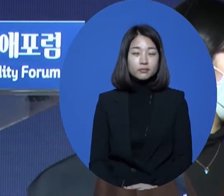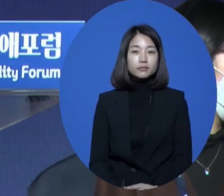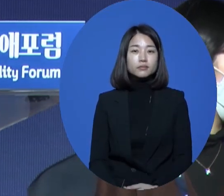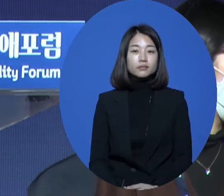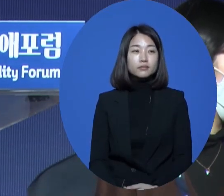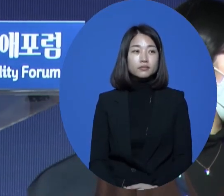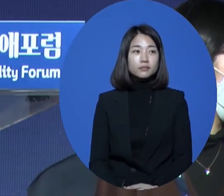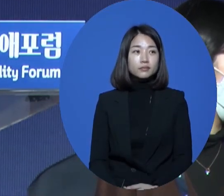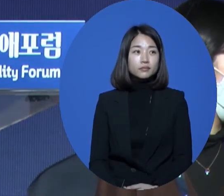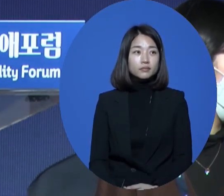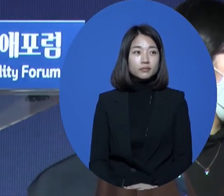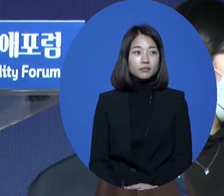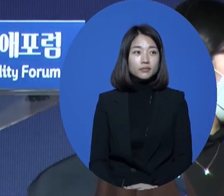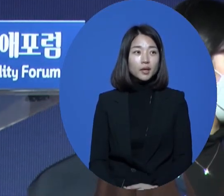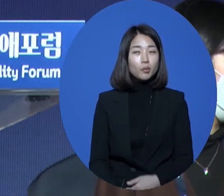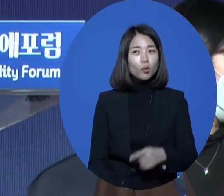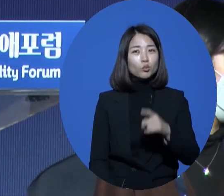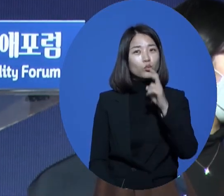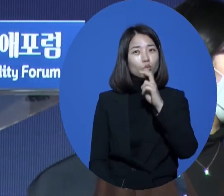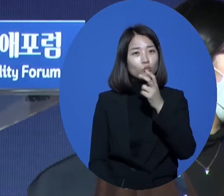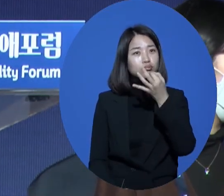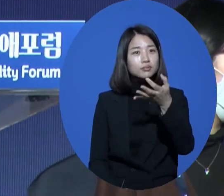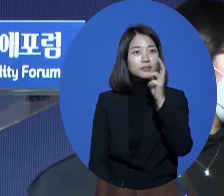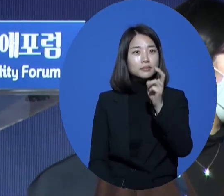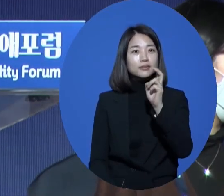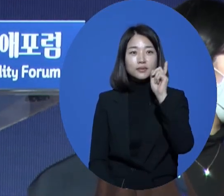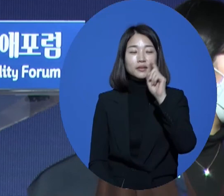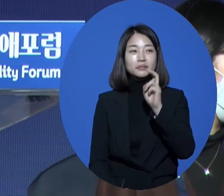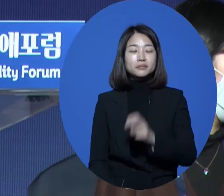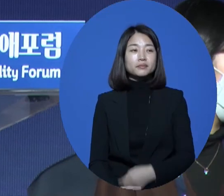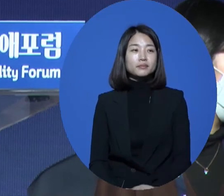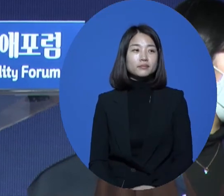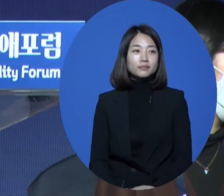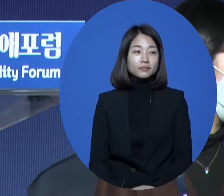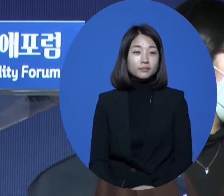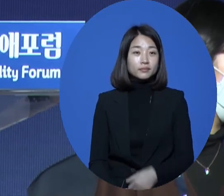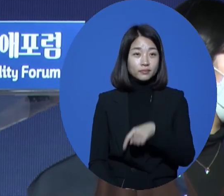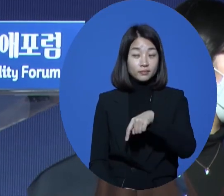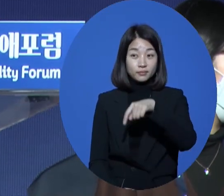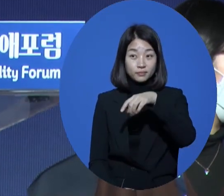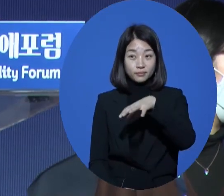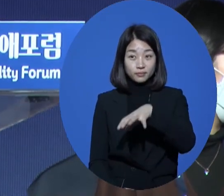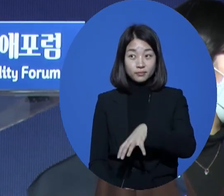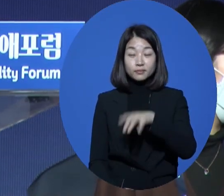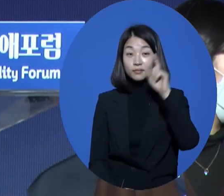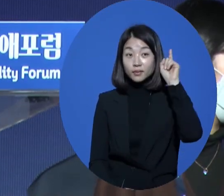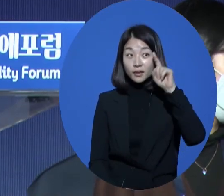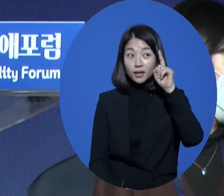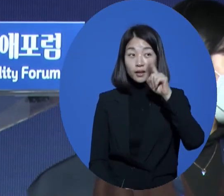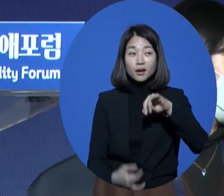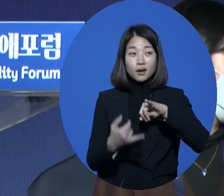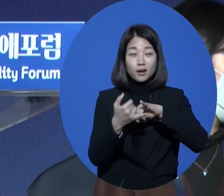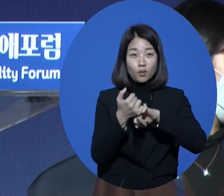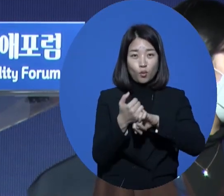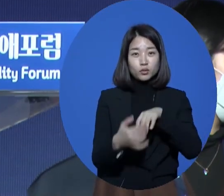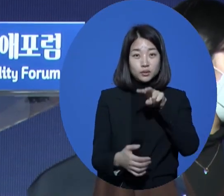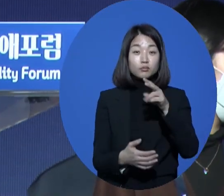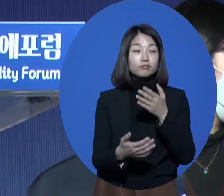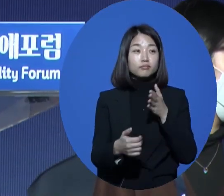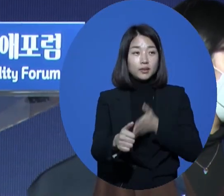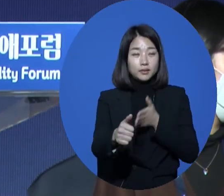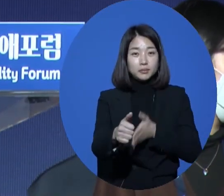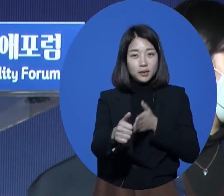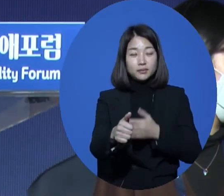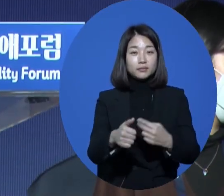아주 모니터를 뚫고 나갈 흥을 보여주실 것 같아요. 그래서 여러분들 이 자리에도 함께 온라인으로 꼭 함께해 주실